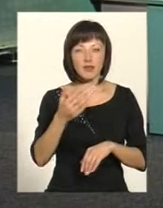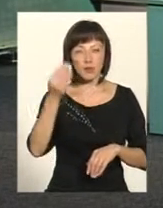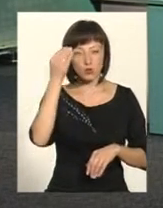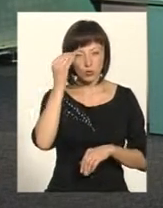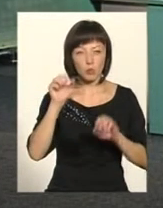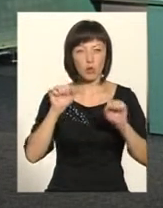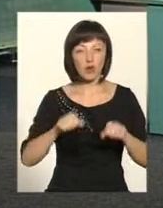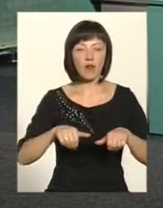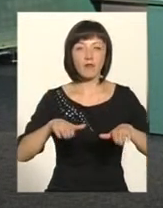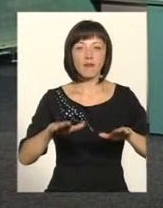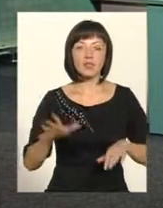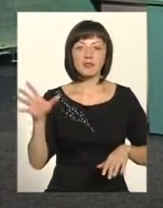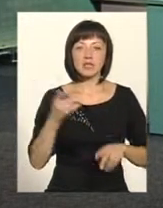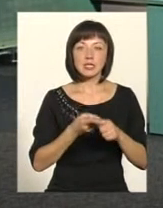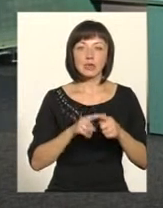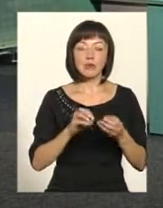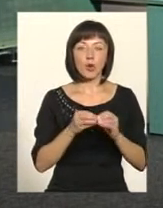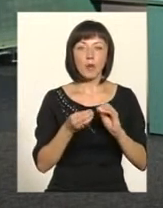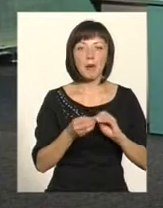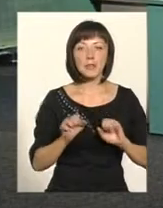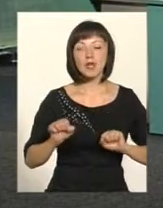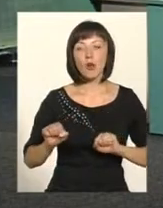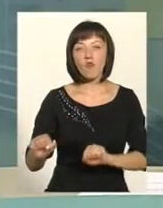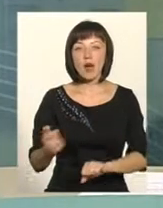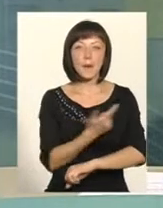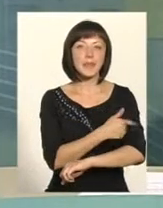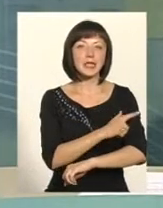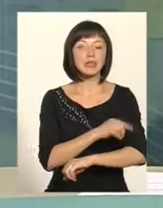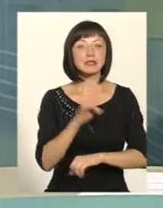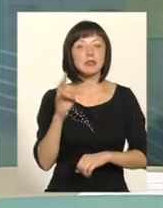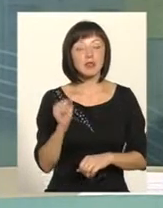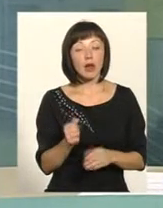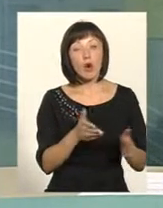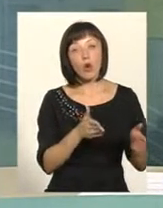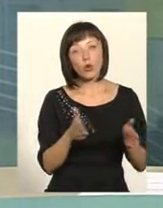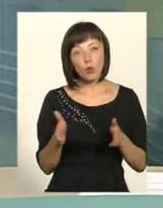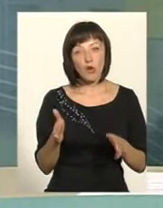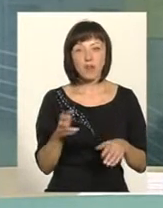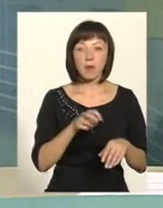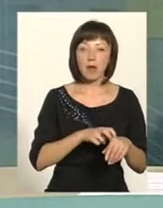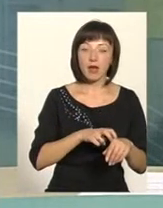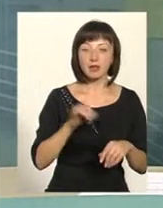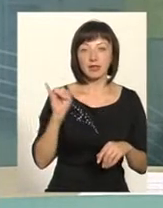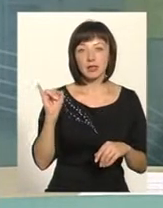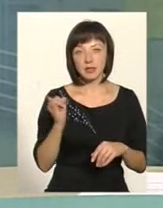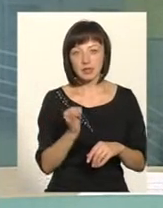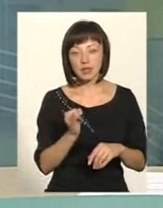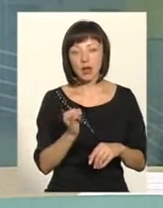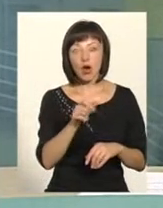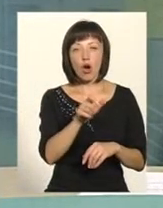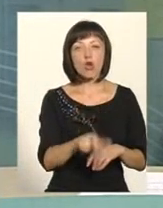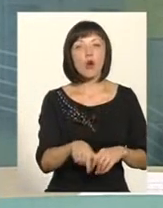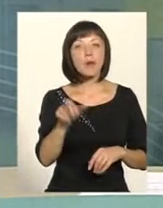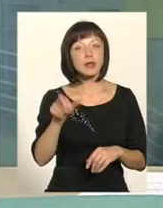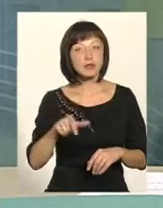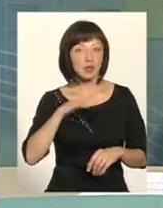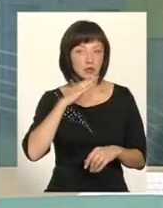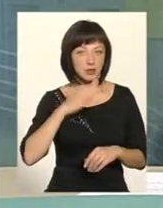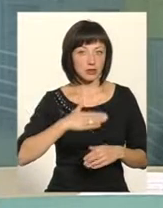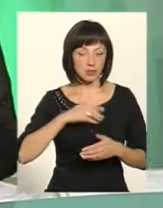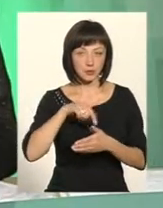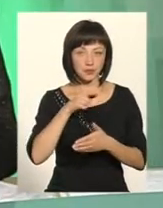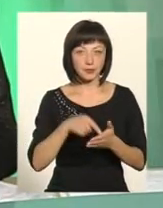вирішити ці всі проблеми страхова медицина? І чи готові сьогодні до неї і медики, і громадяни наші?